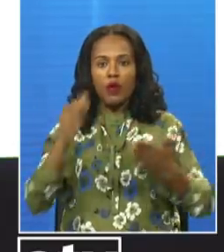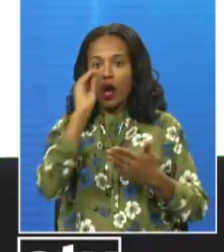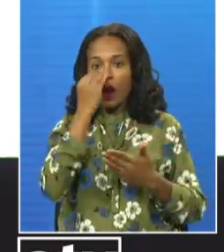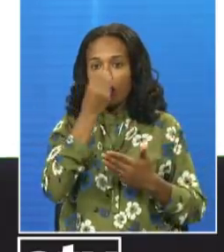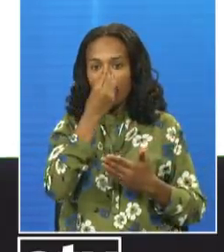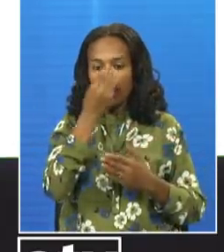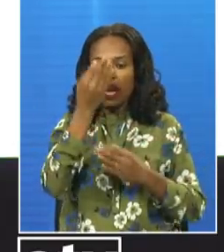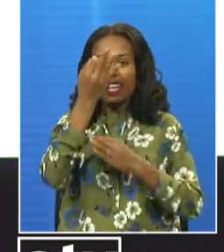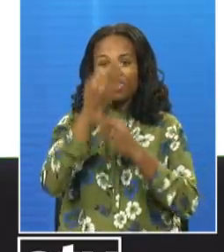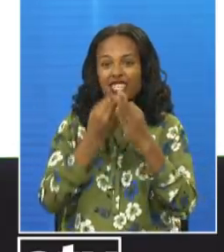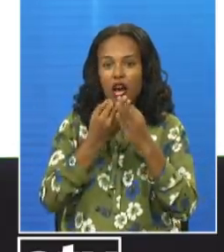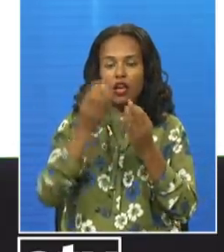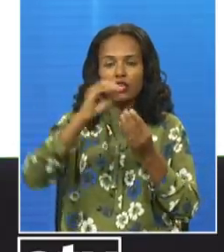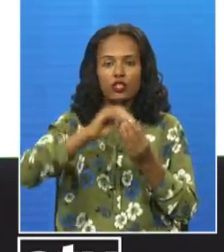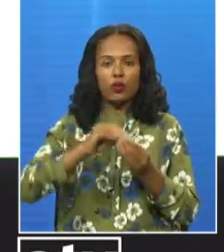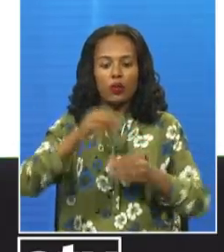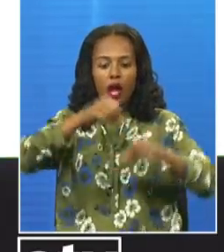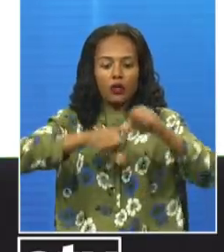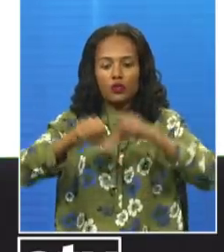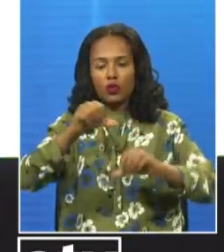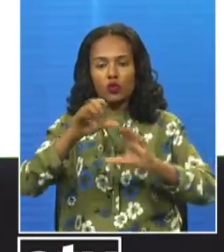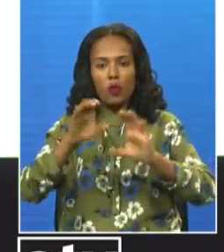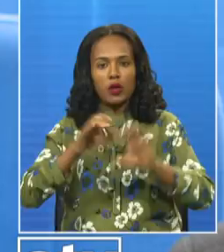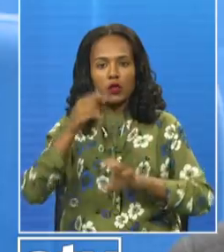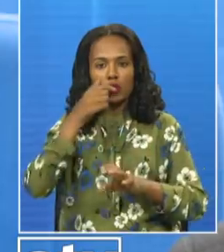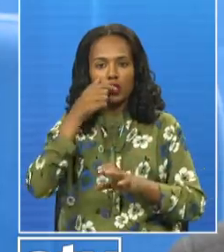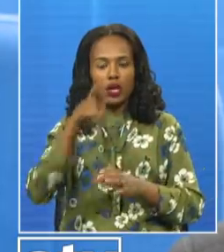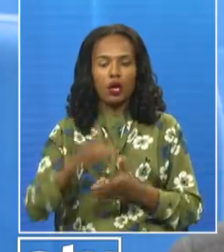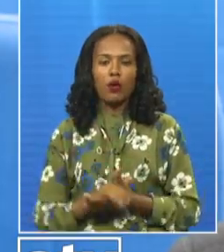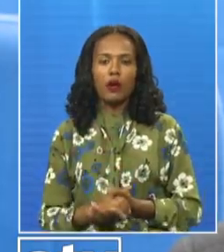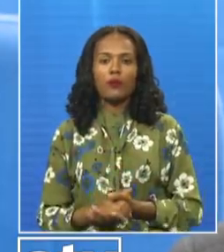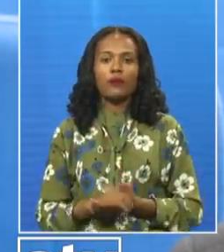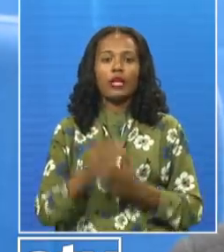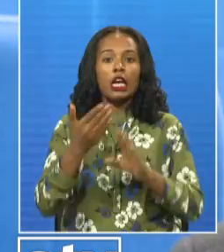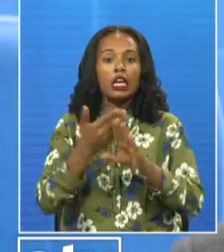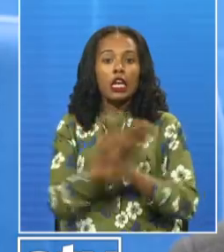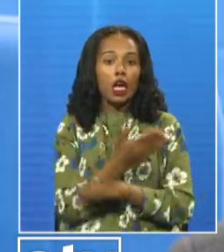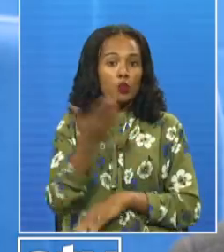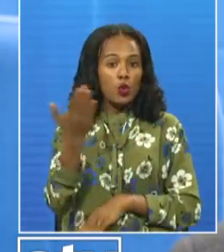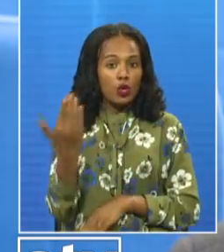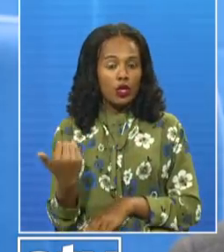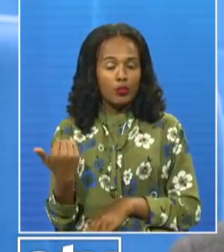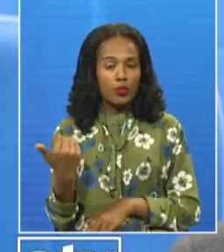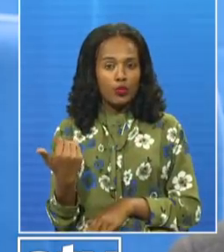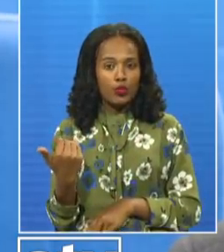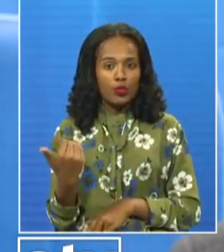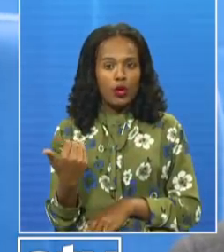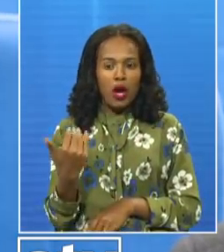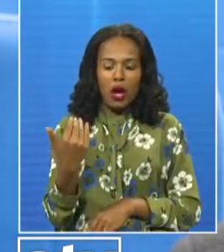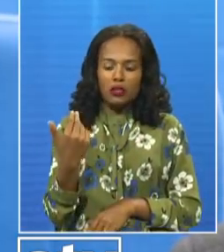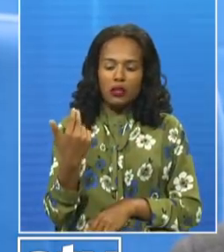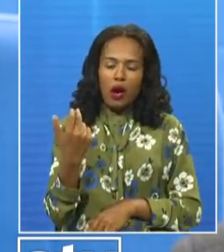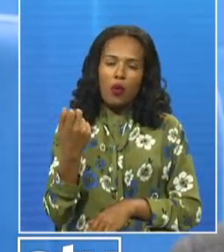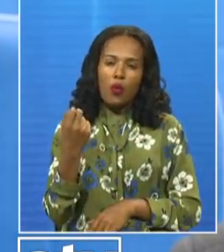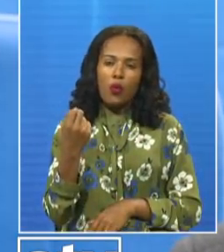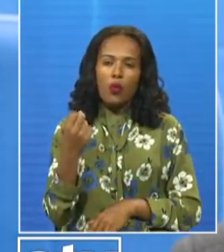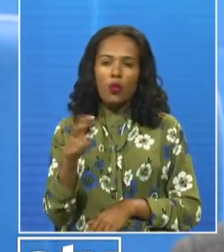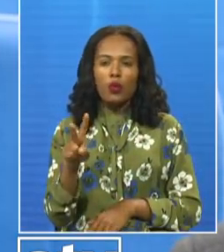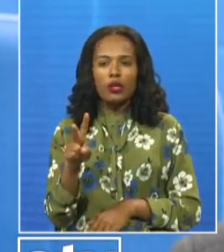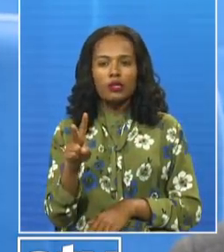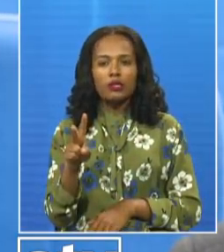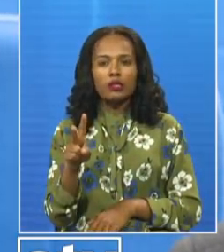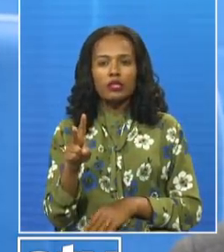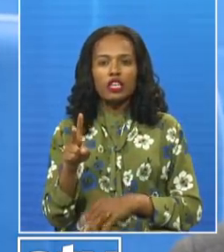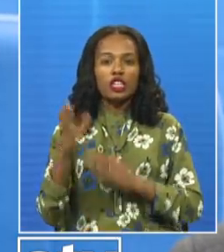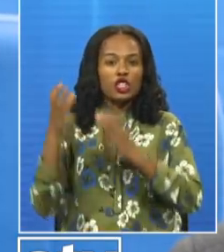ወጪ ንግድ እንዲጨምር አስተዋጽኦ ማድረጉንም ገልጸዋል። ቀድሞ ከነበሩን 12